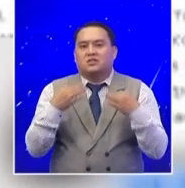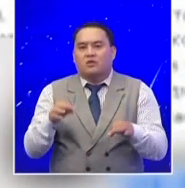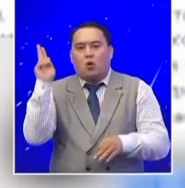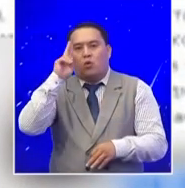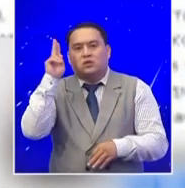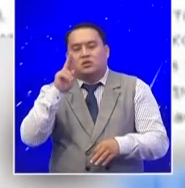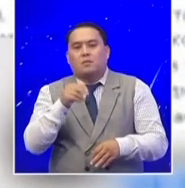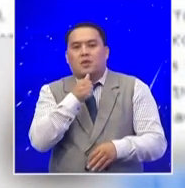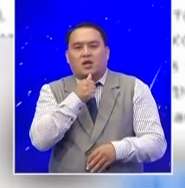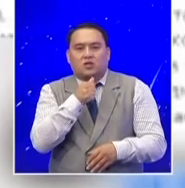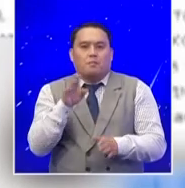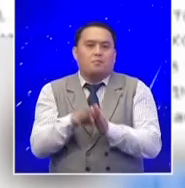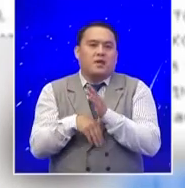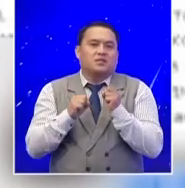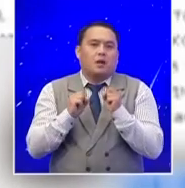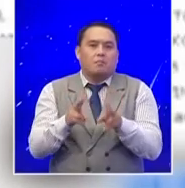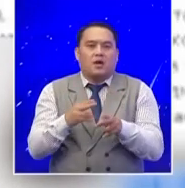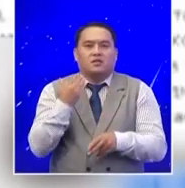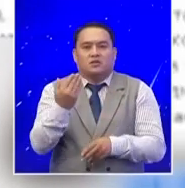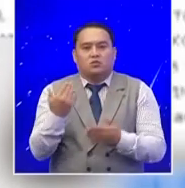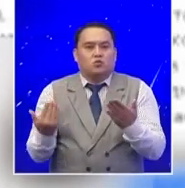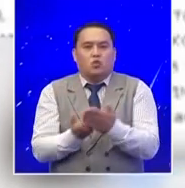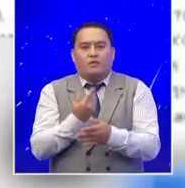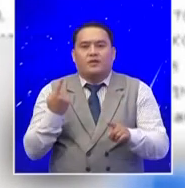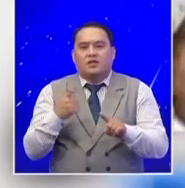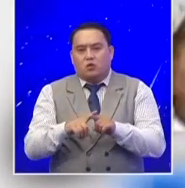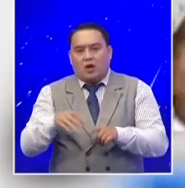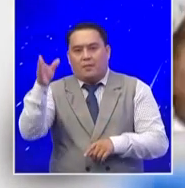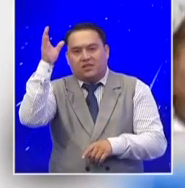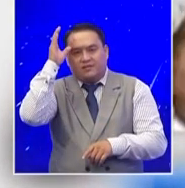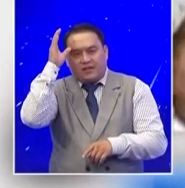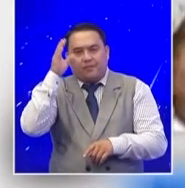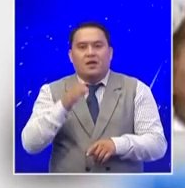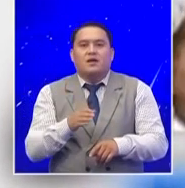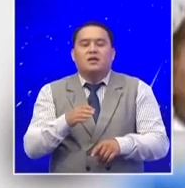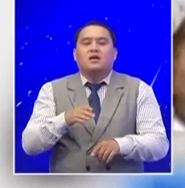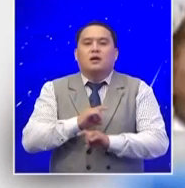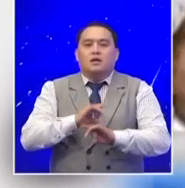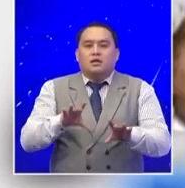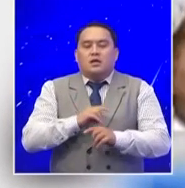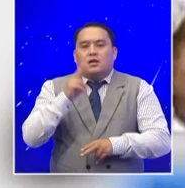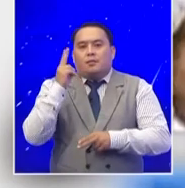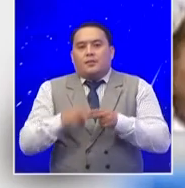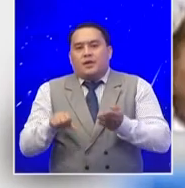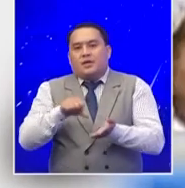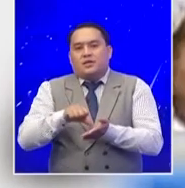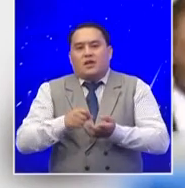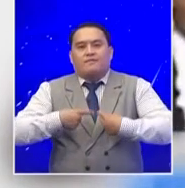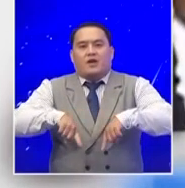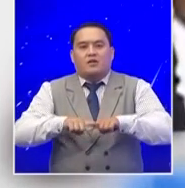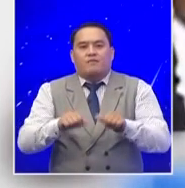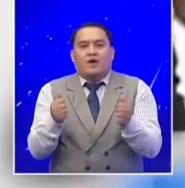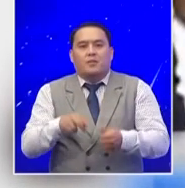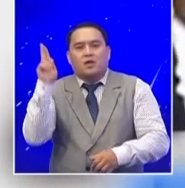независимую научную экспертизу для оценки безопасности современных цифровых технологий в образовании. По заверениям представителей ведомства, смена